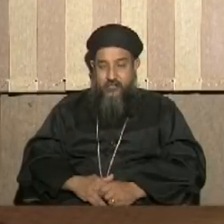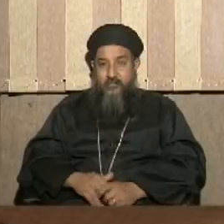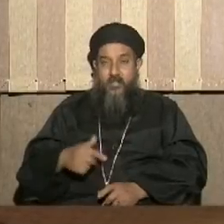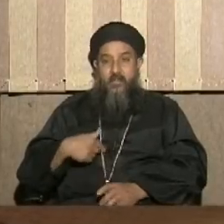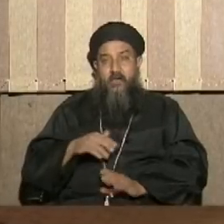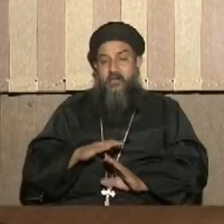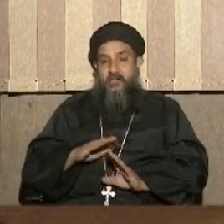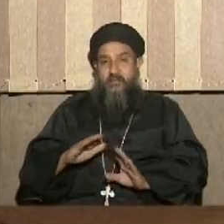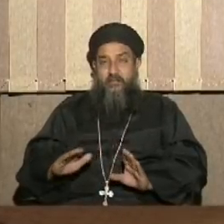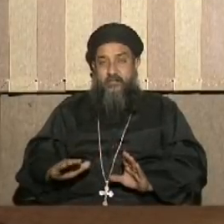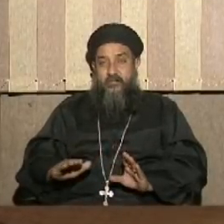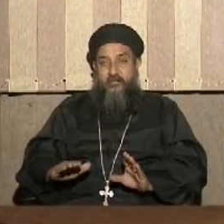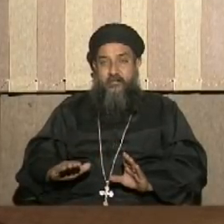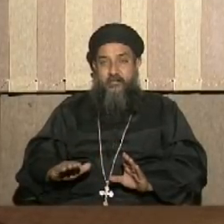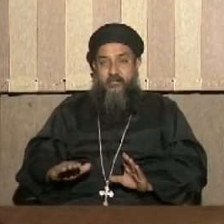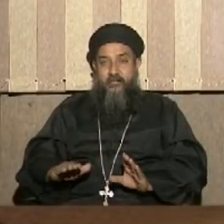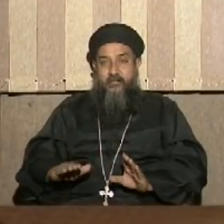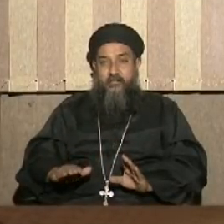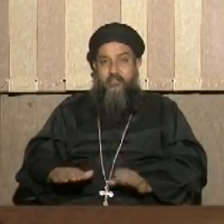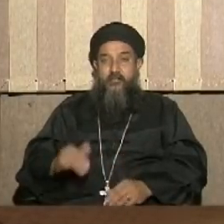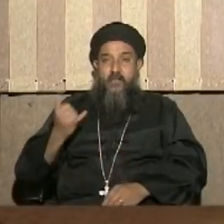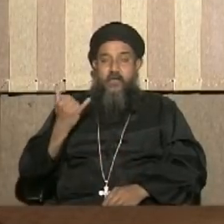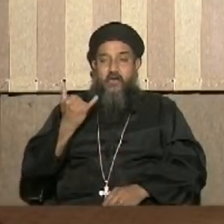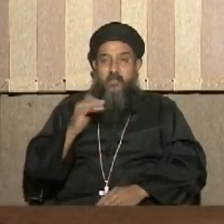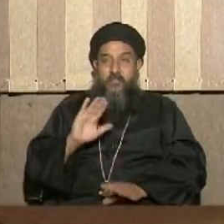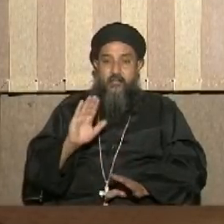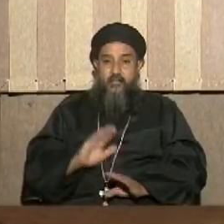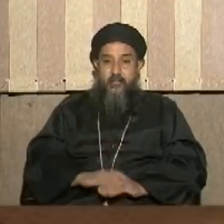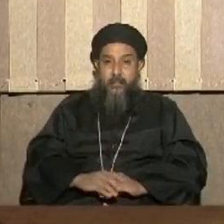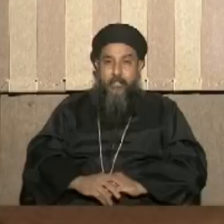احنا خلاص قربنا على الغروب،